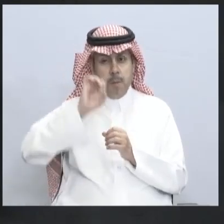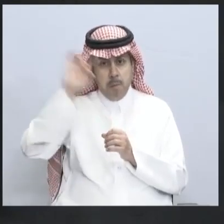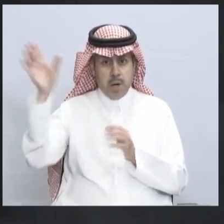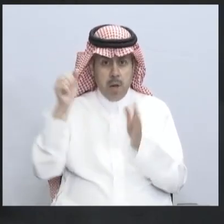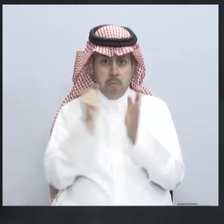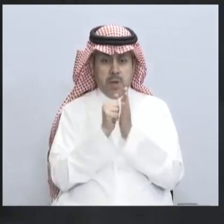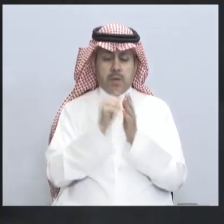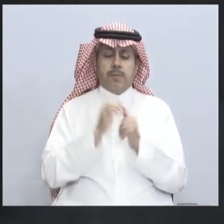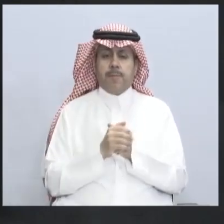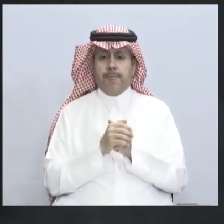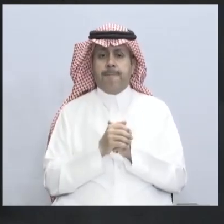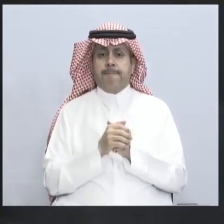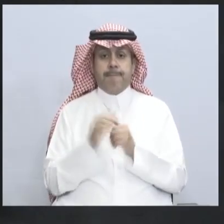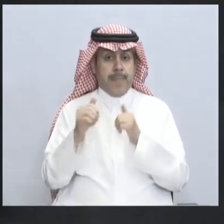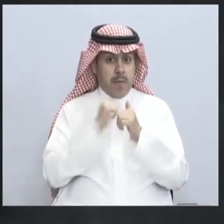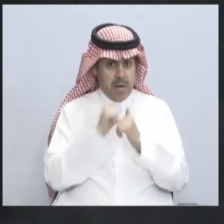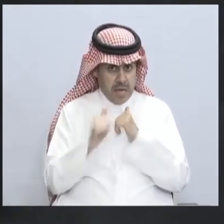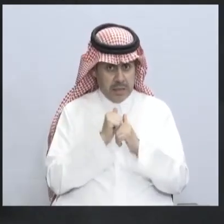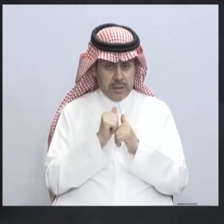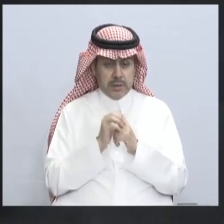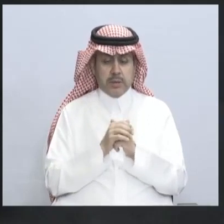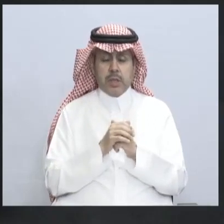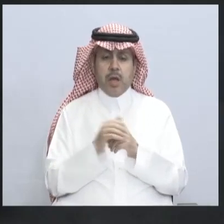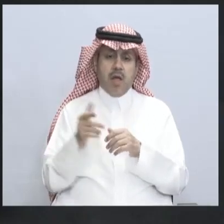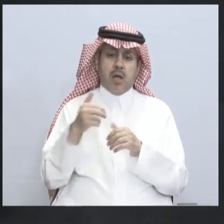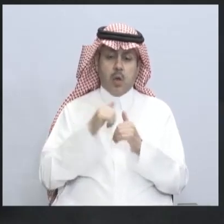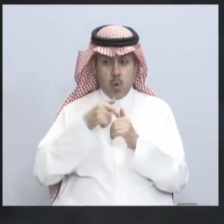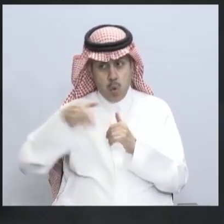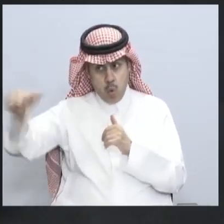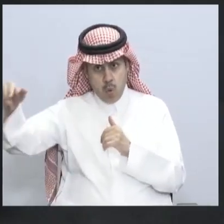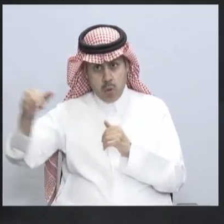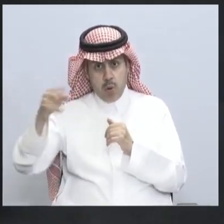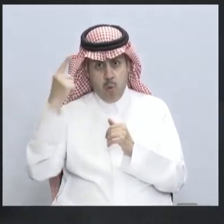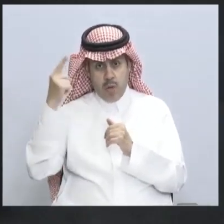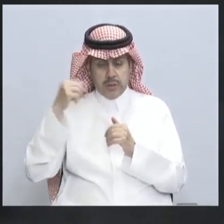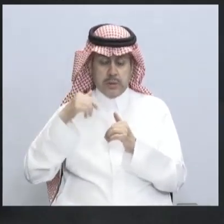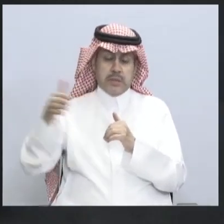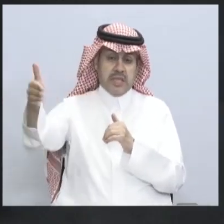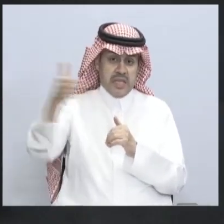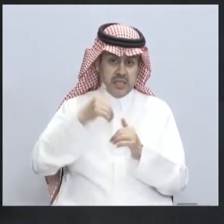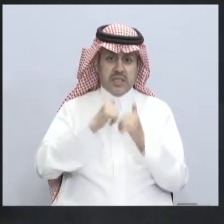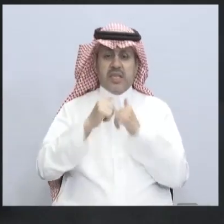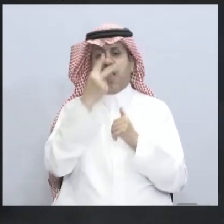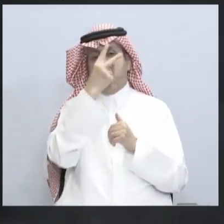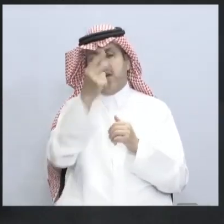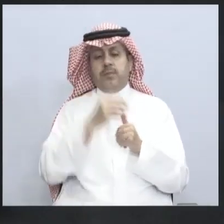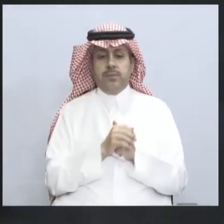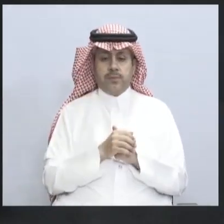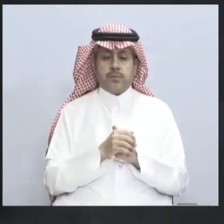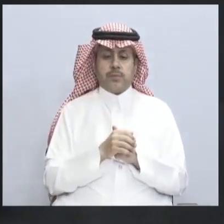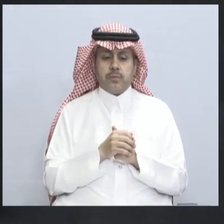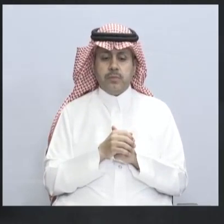وكان من هديه صلى الله عليه وسلم انه يذهب الى المصلى من طريق